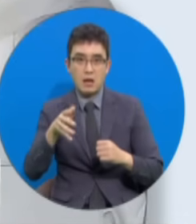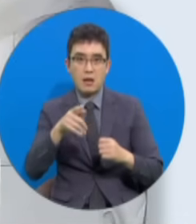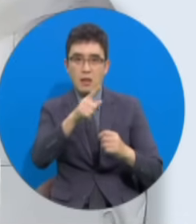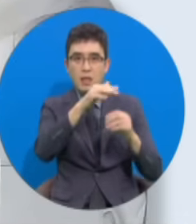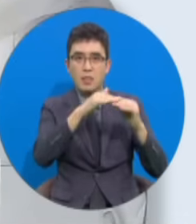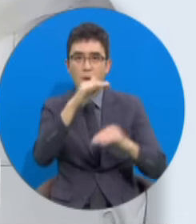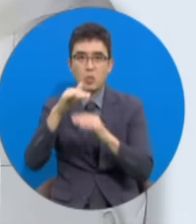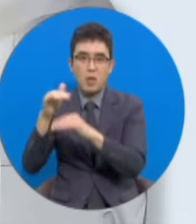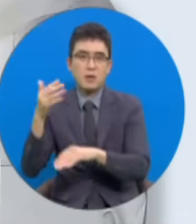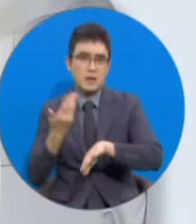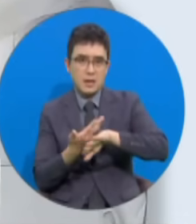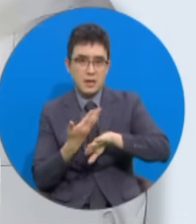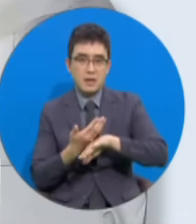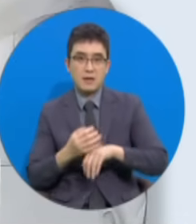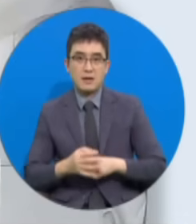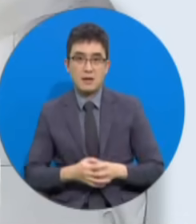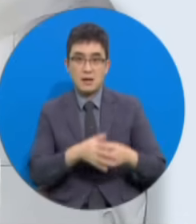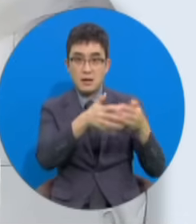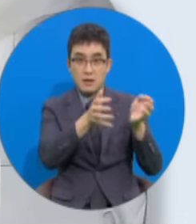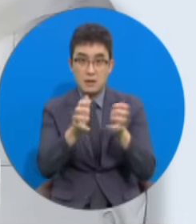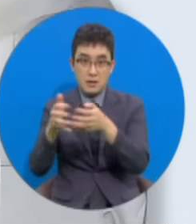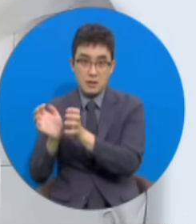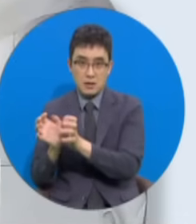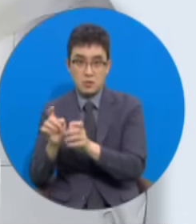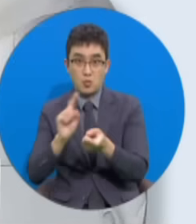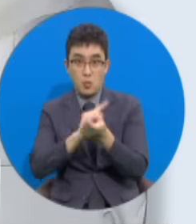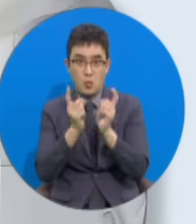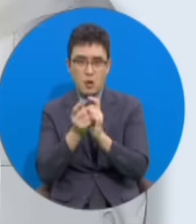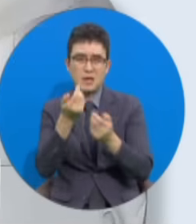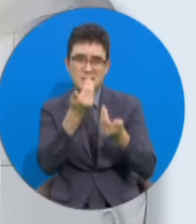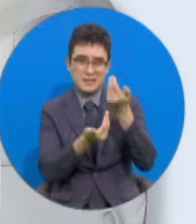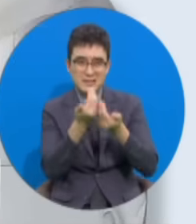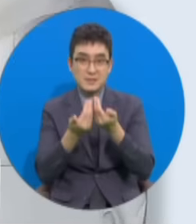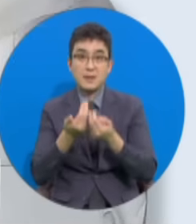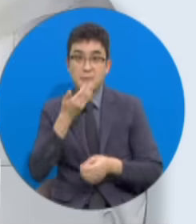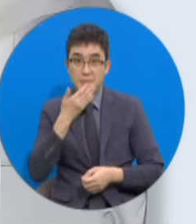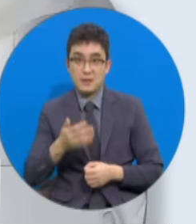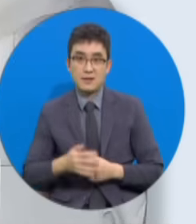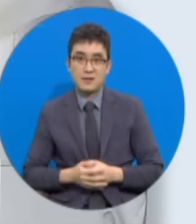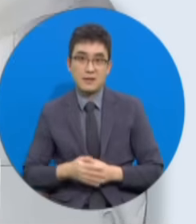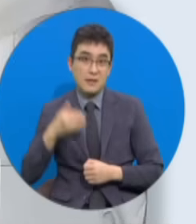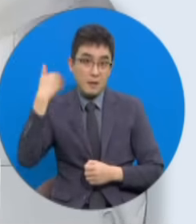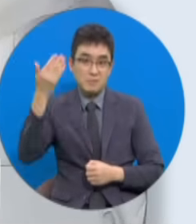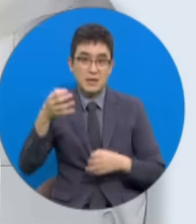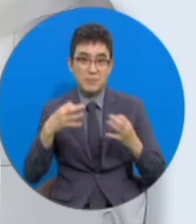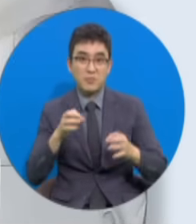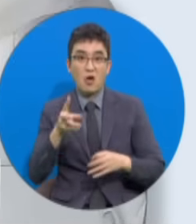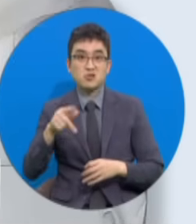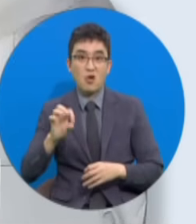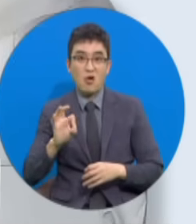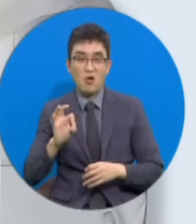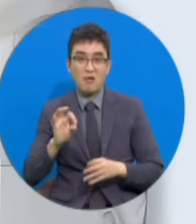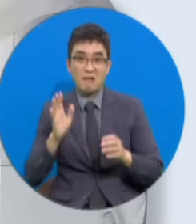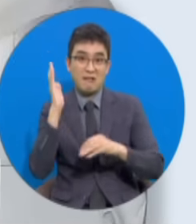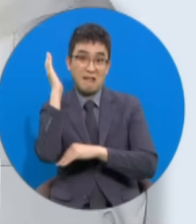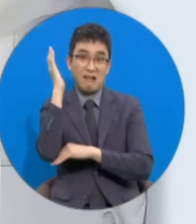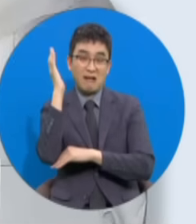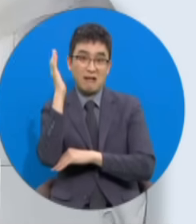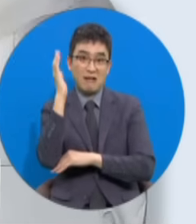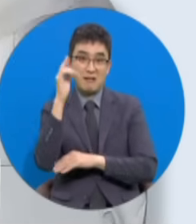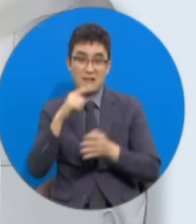다르고 두 개의 기관이 내부 갈등을 할 수도 있습니다. 다음번 김여정 담화에서 우리나라를 뭐라고 부르는지